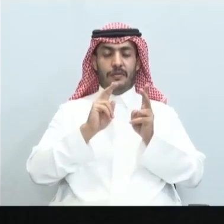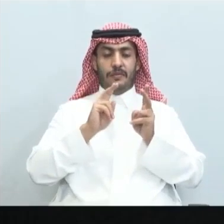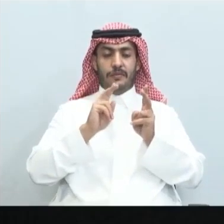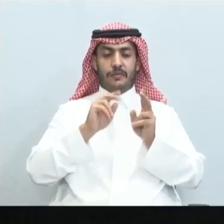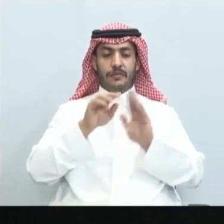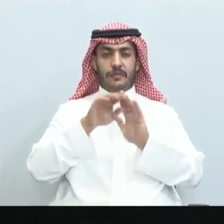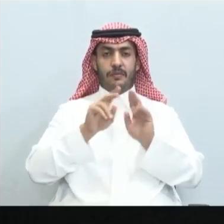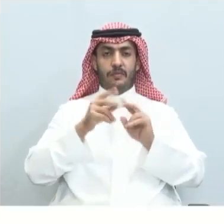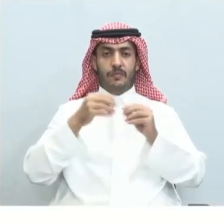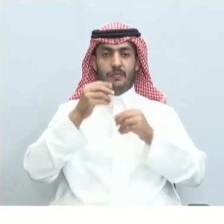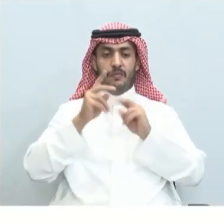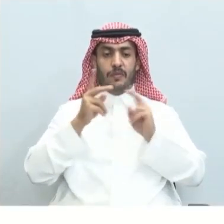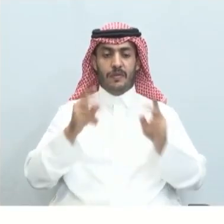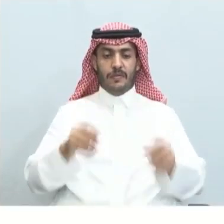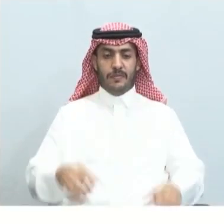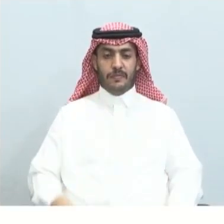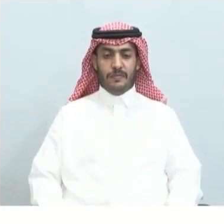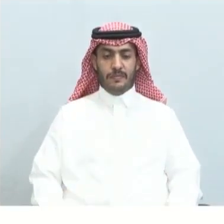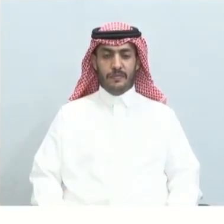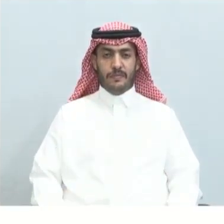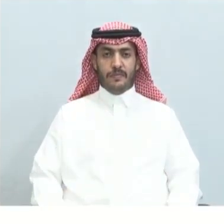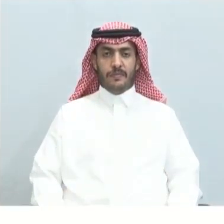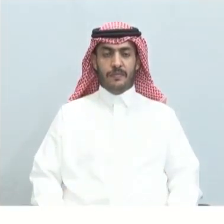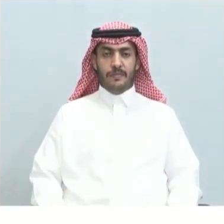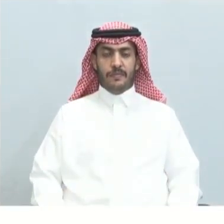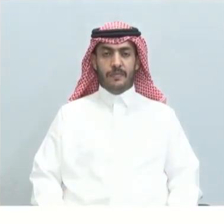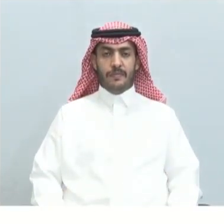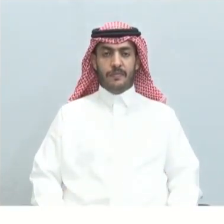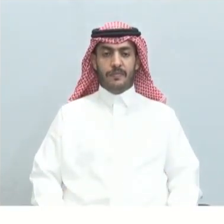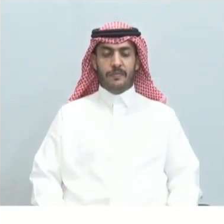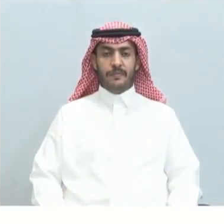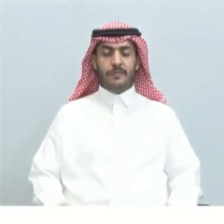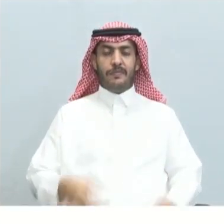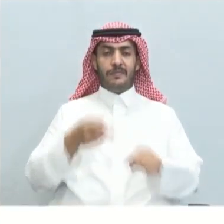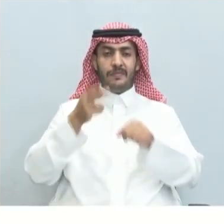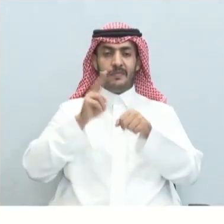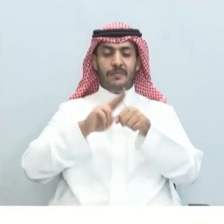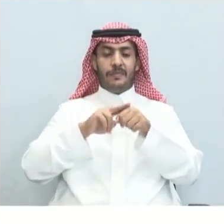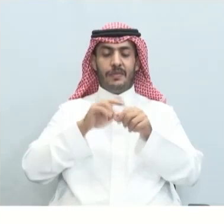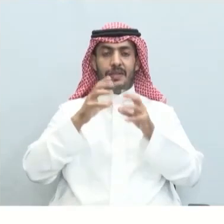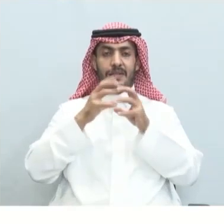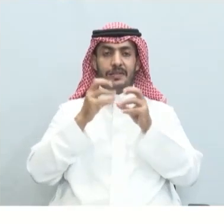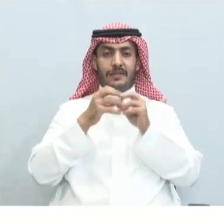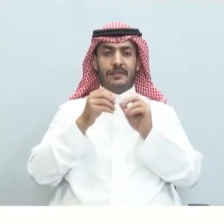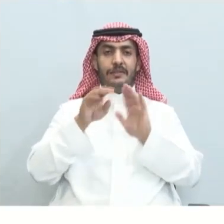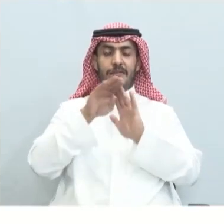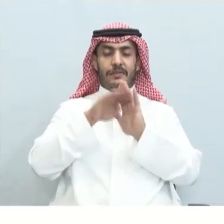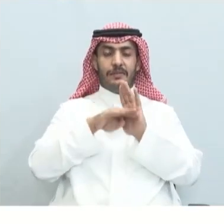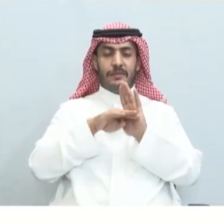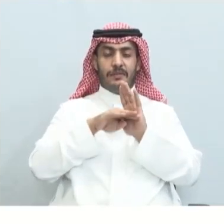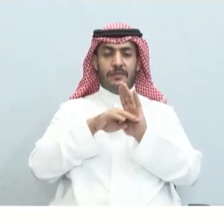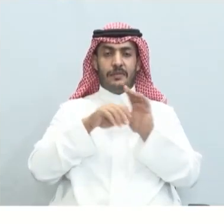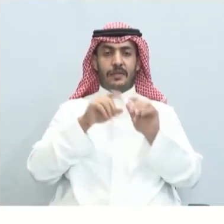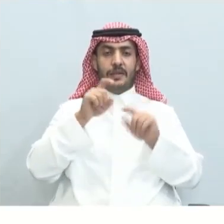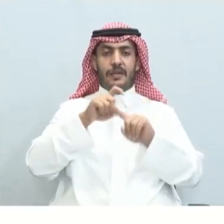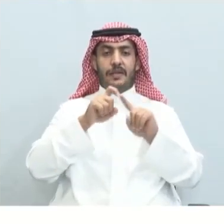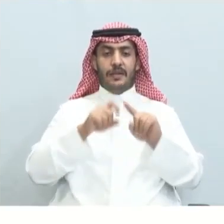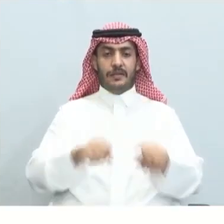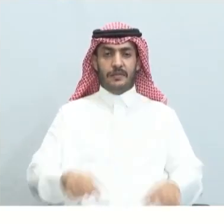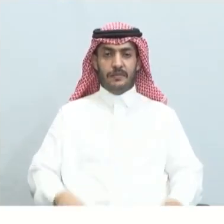الاخرى بعد ذلك ايضا ارجع احلل واستنتج النتائج